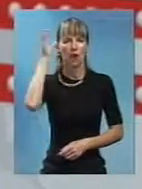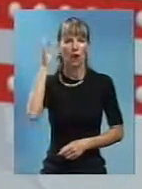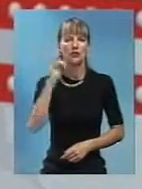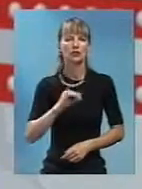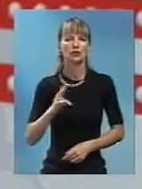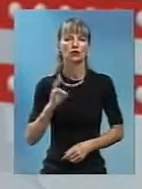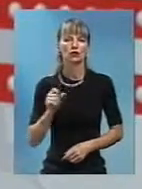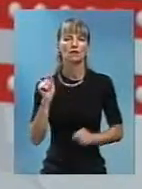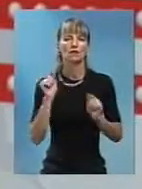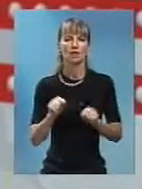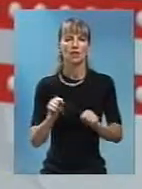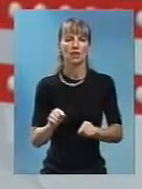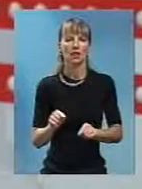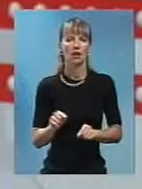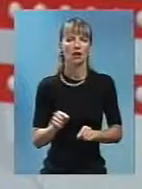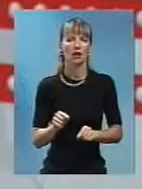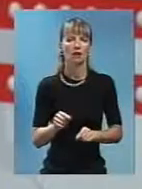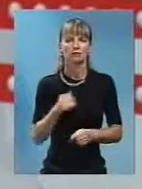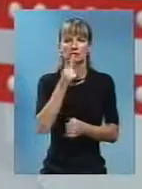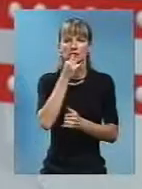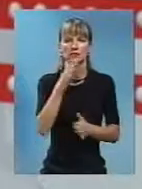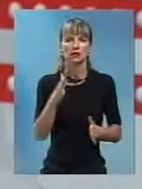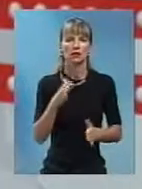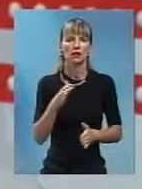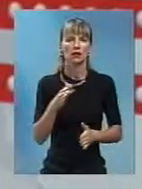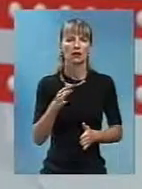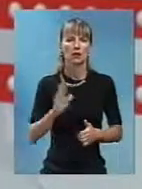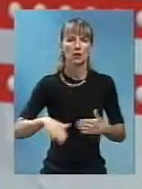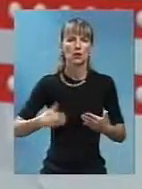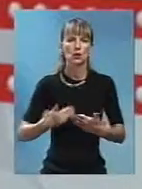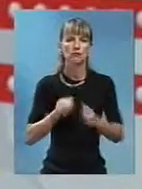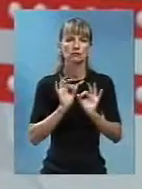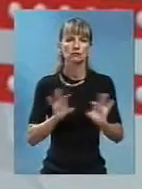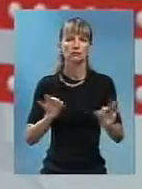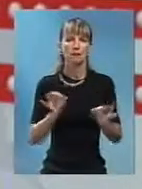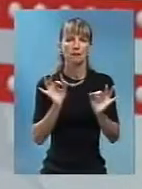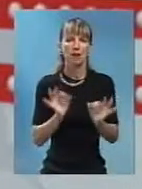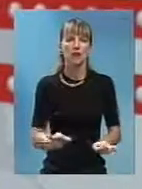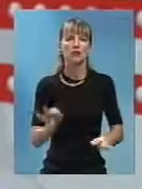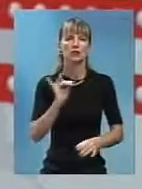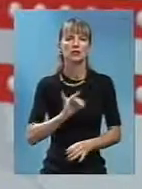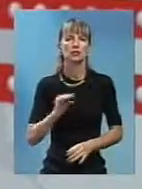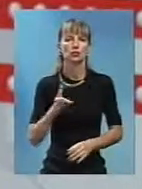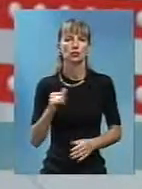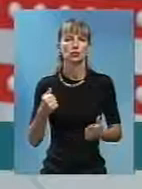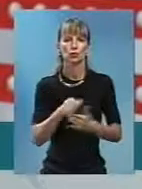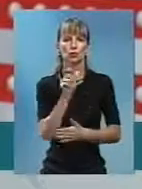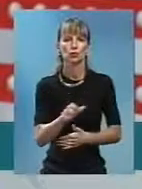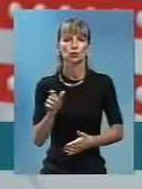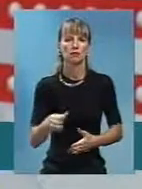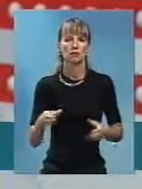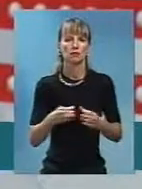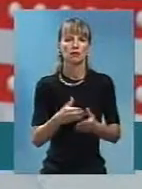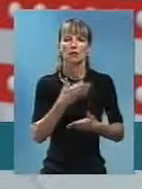історична. Вона не спромоглася досі донести правду історичну до суспільства. І не